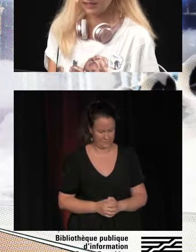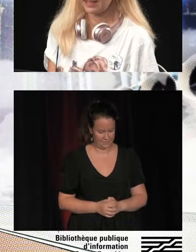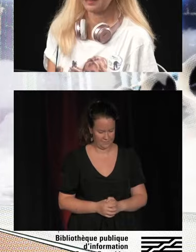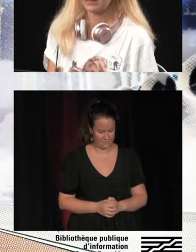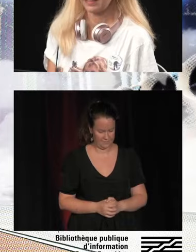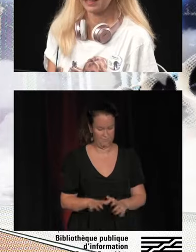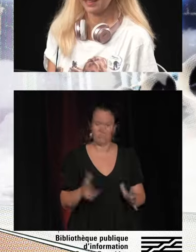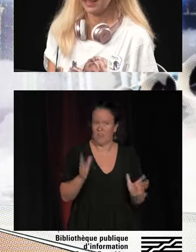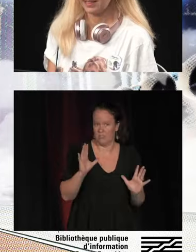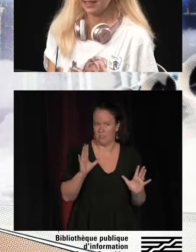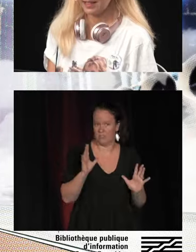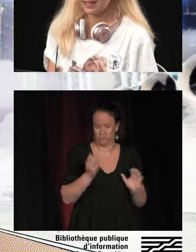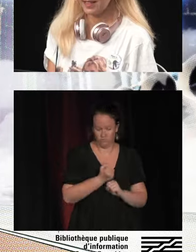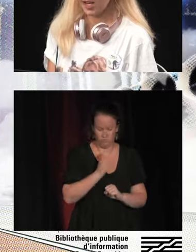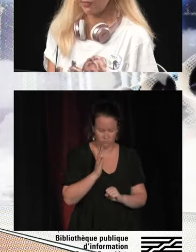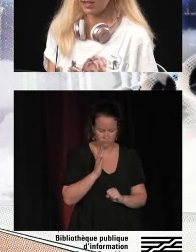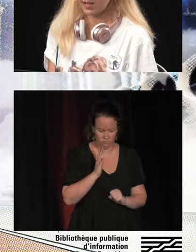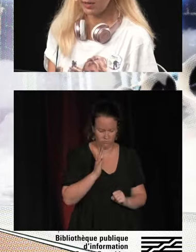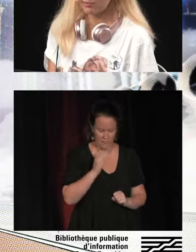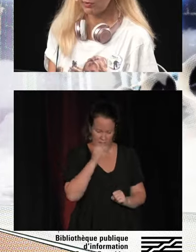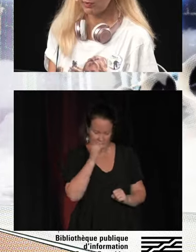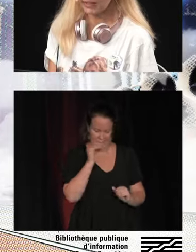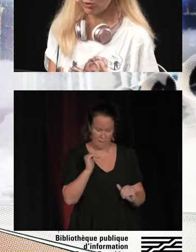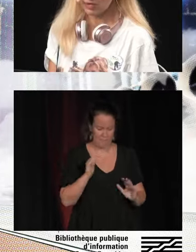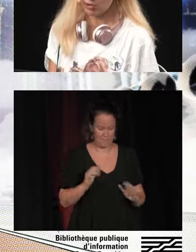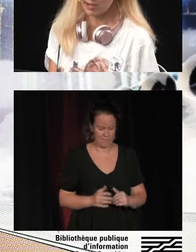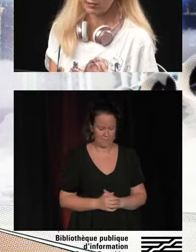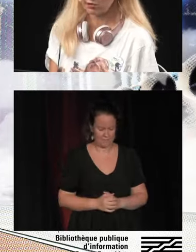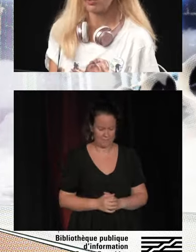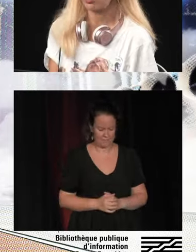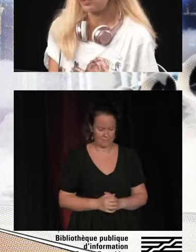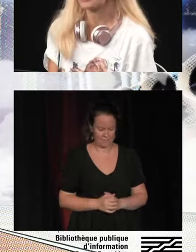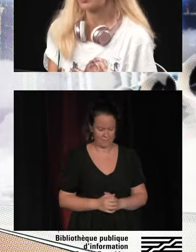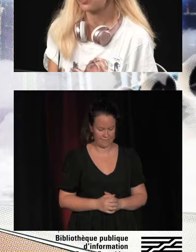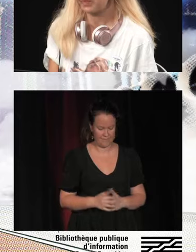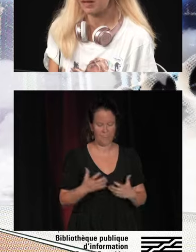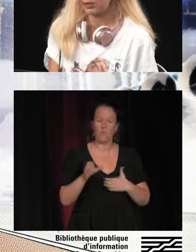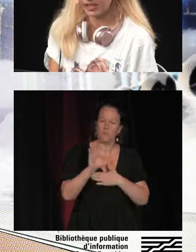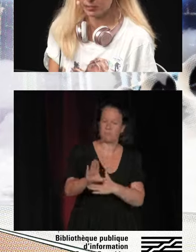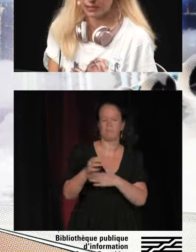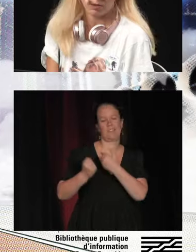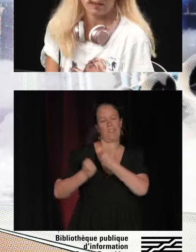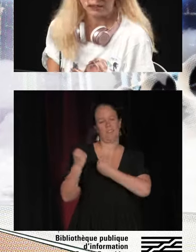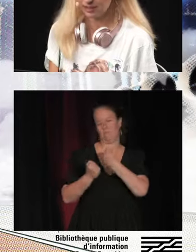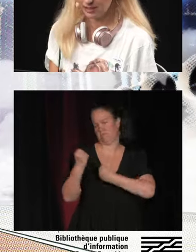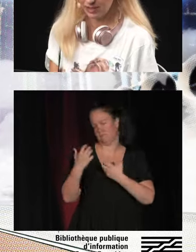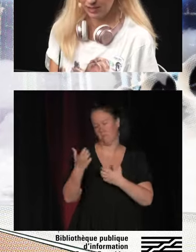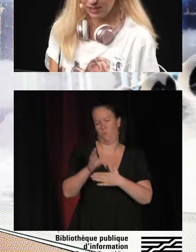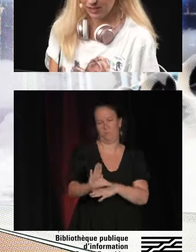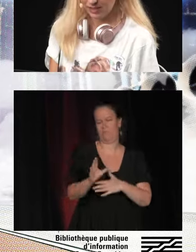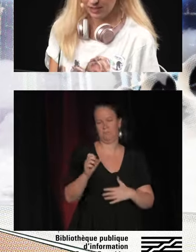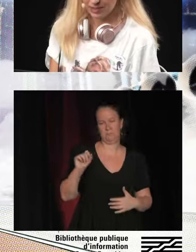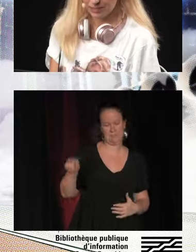En vrai, ça va. Hein. C'est un poil plus compliqué de jouer. Je tenais à montrer Super Mario Kart parce que,